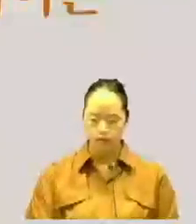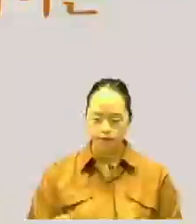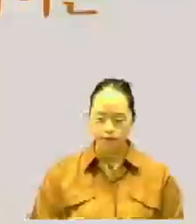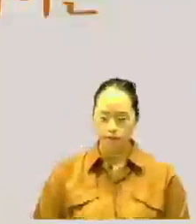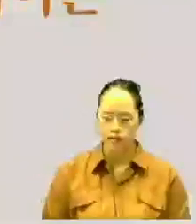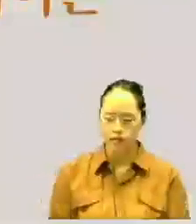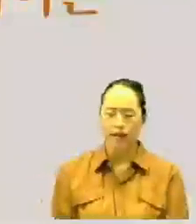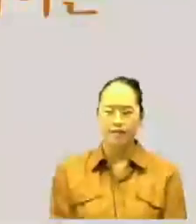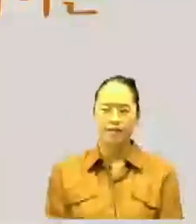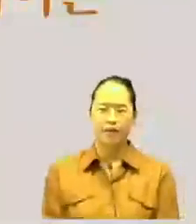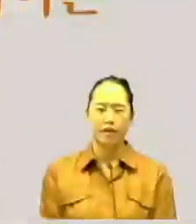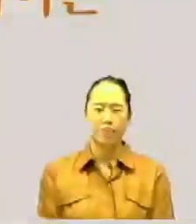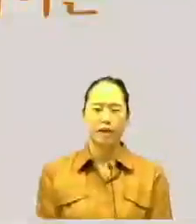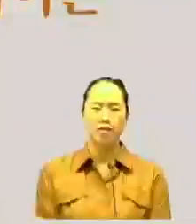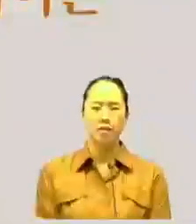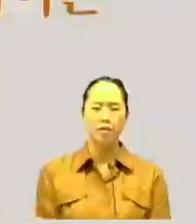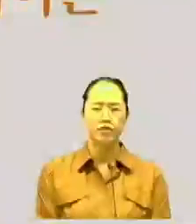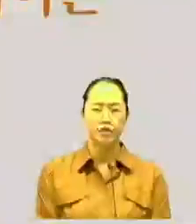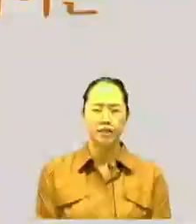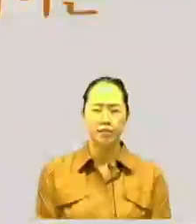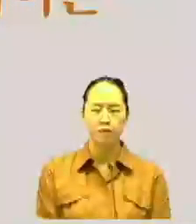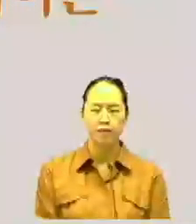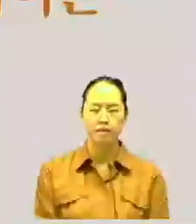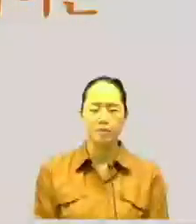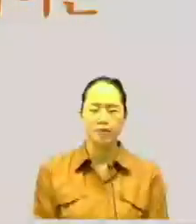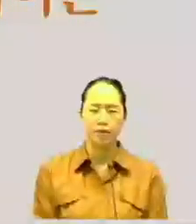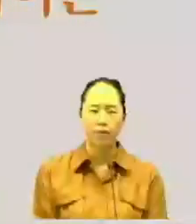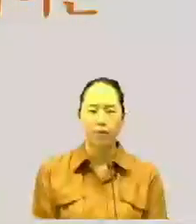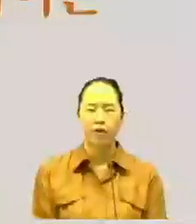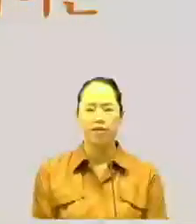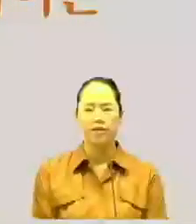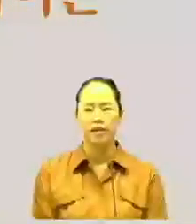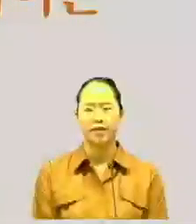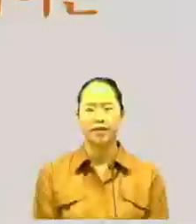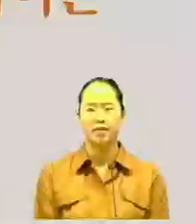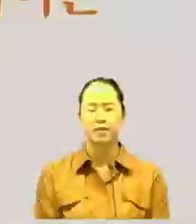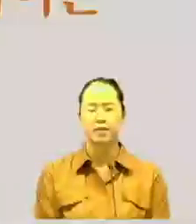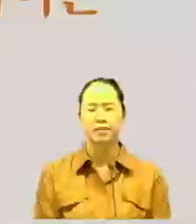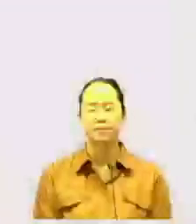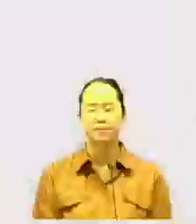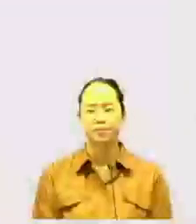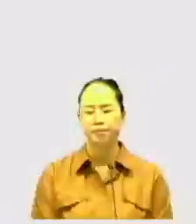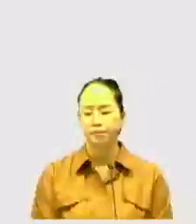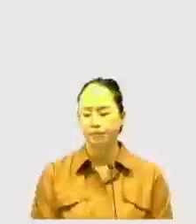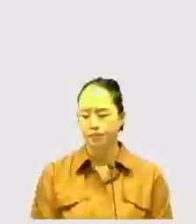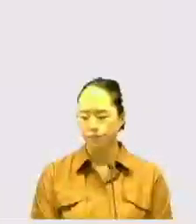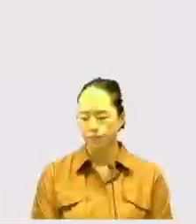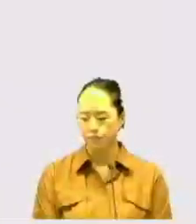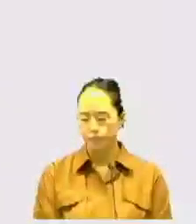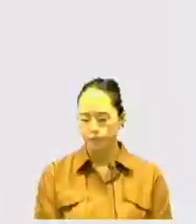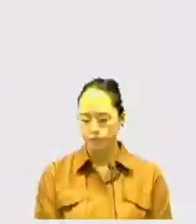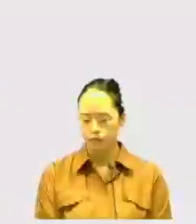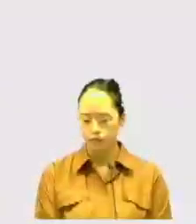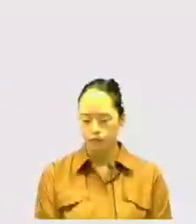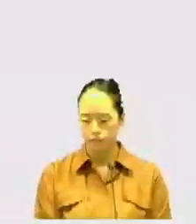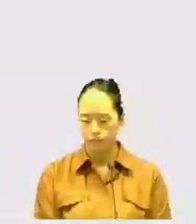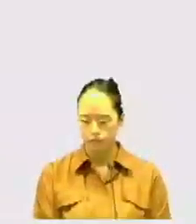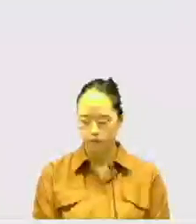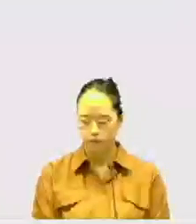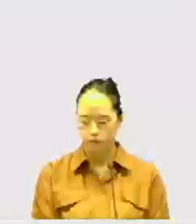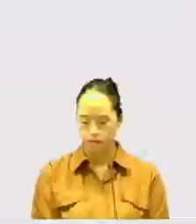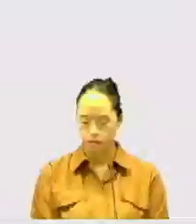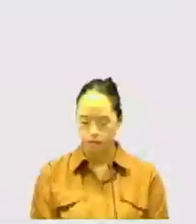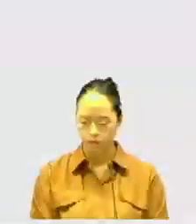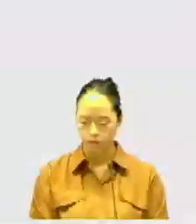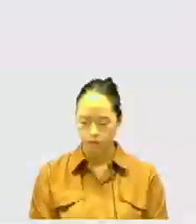这节经文是非常惊人的经文，是因为呢是在事件发生之前呢的预言。